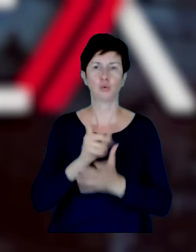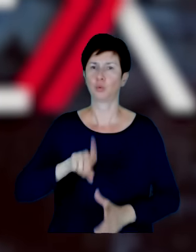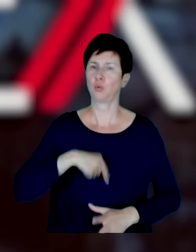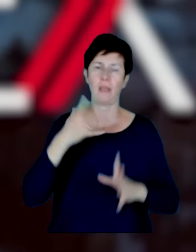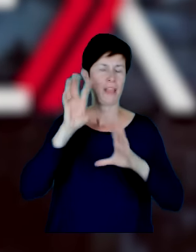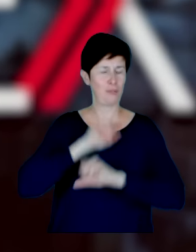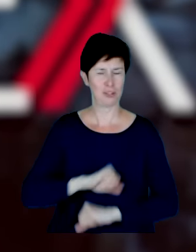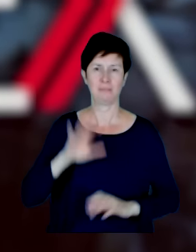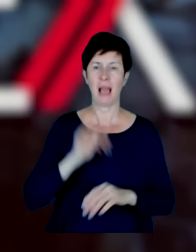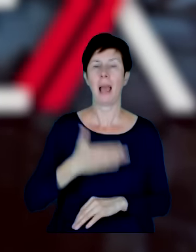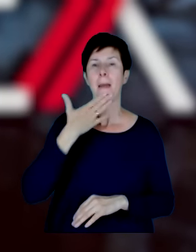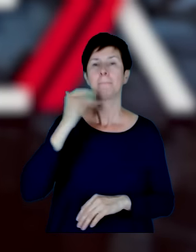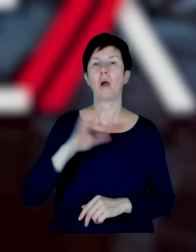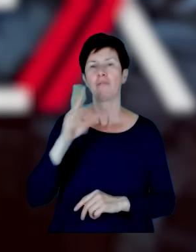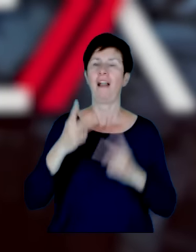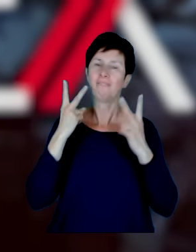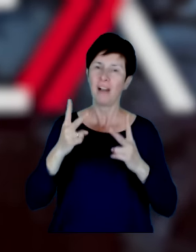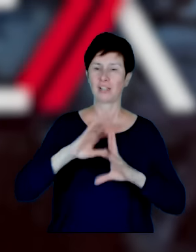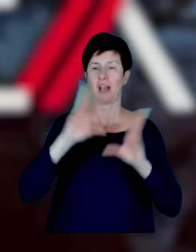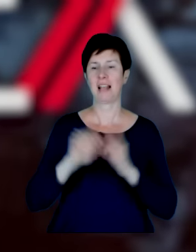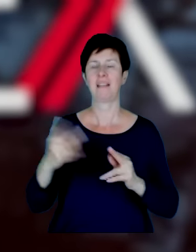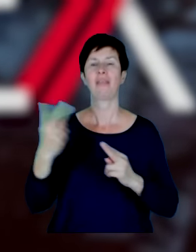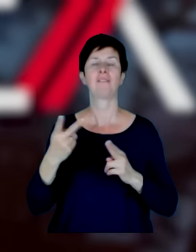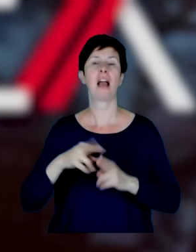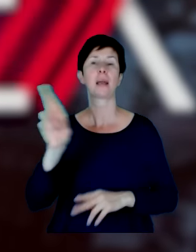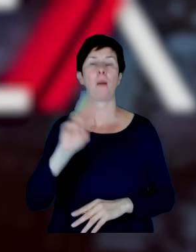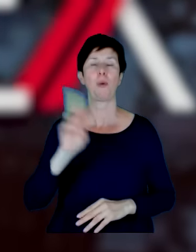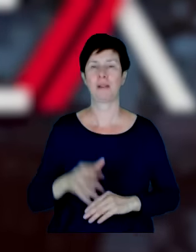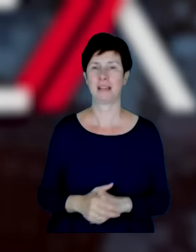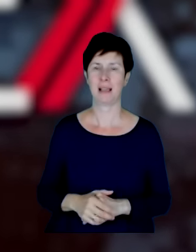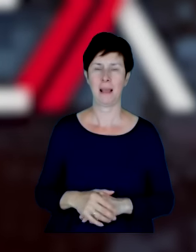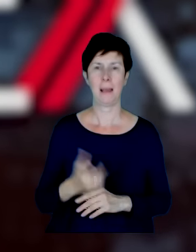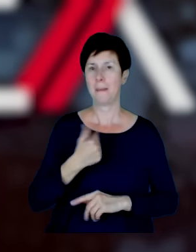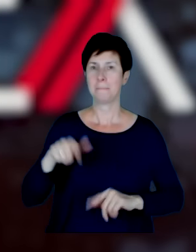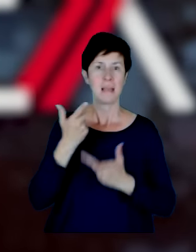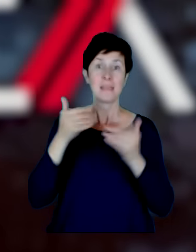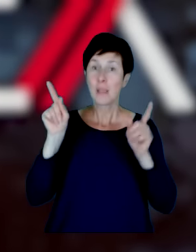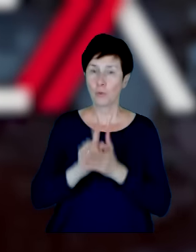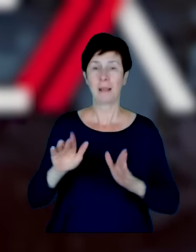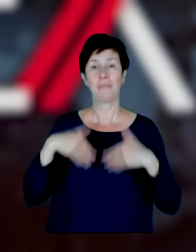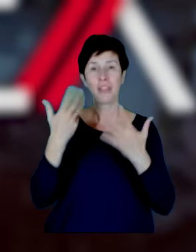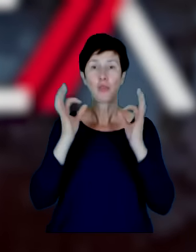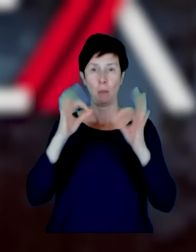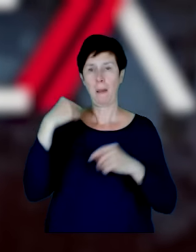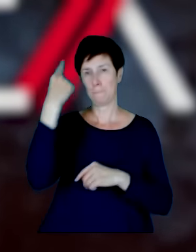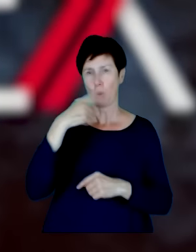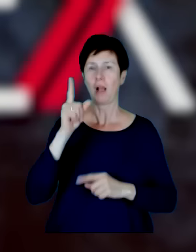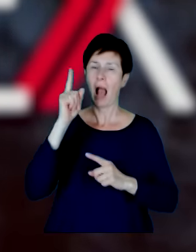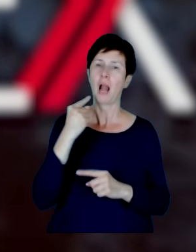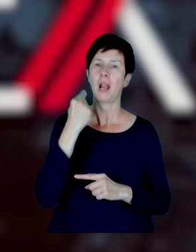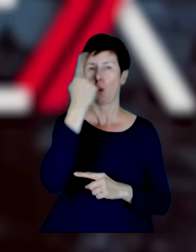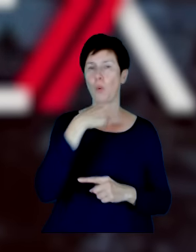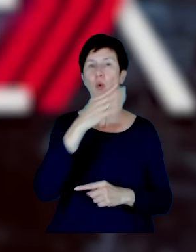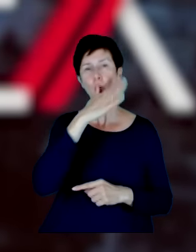majówkę warto spędzić z telewizją Republika jesteśmy może w stanie zapewnić wszędzie dobrej pogody ale uśmiech na ustach to